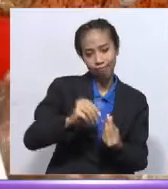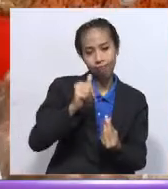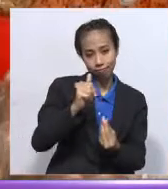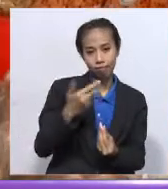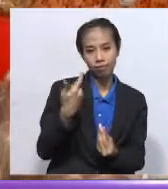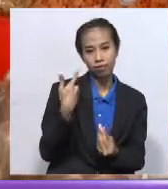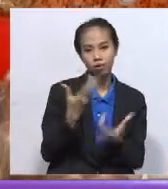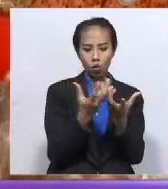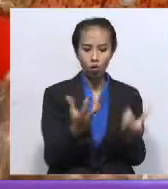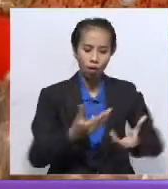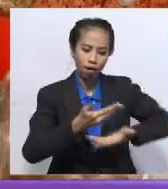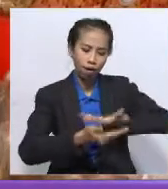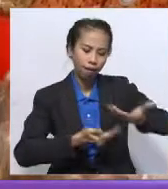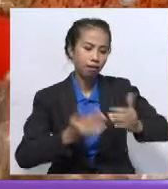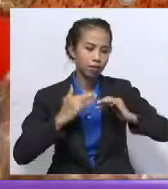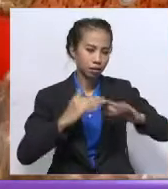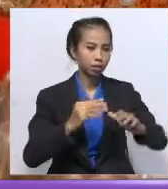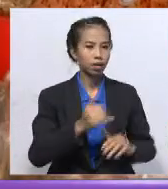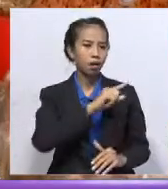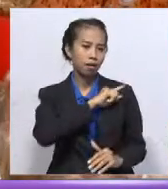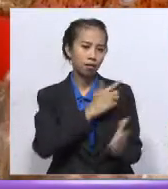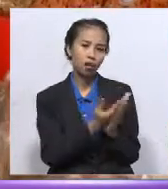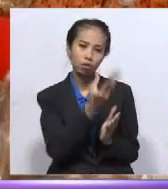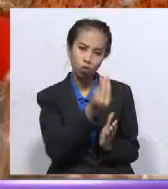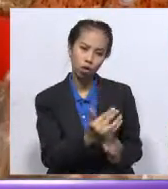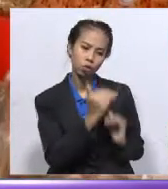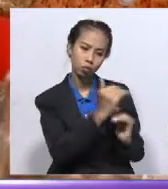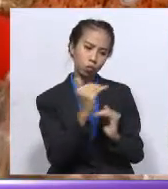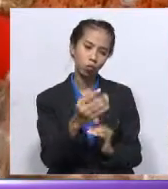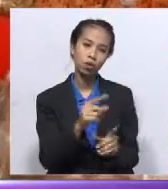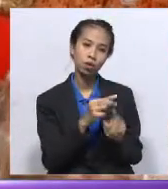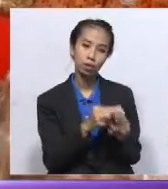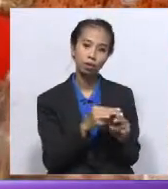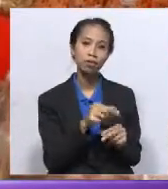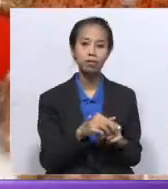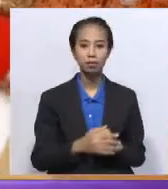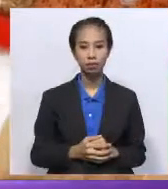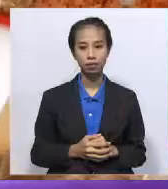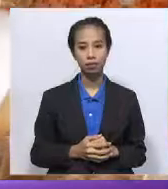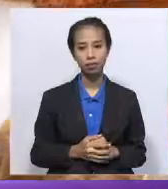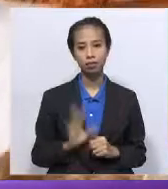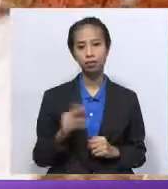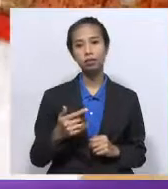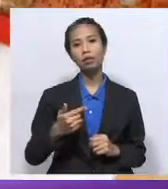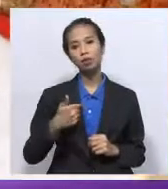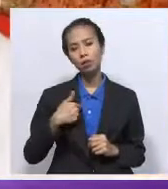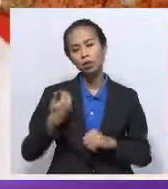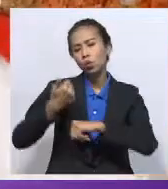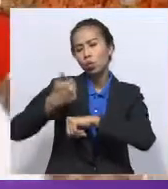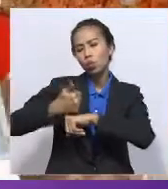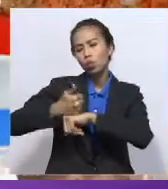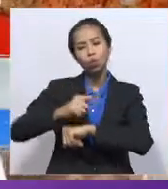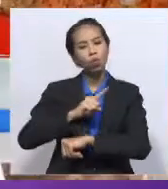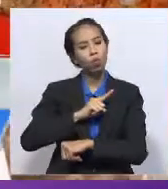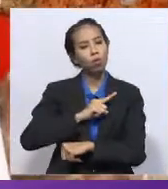กำหนดราคาสินค้าอาหารทะเลด้วยตัวเองด้วยค่ะ แต่ผู้ใหญ่ก็ไม่เก่งคนเดียวพร้อมทั้งทีมงานของผู้ใหญ่มีเยอะน